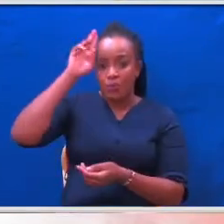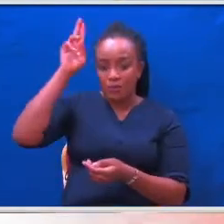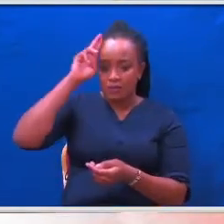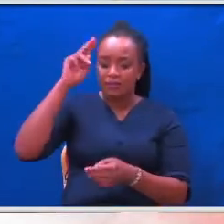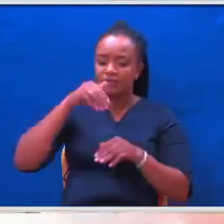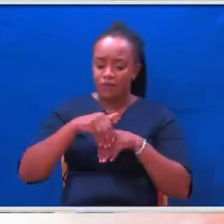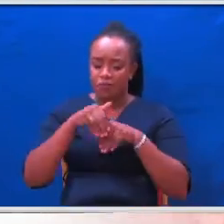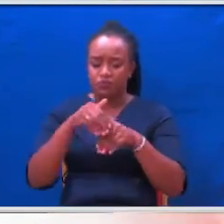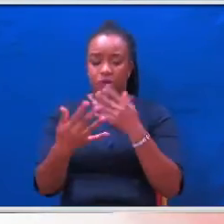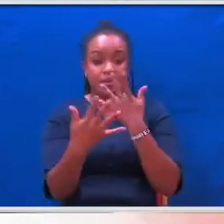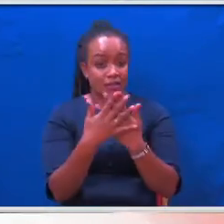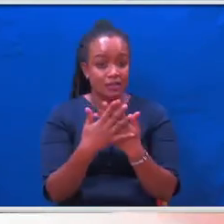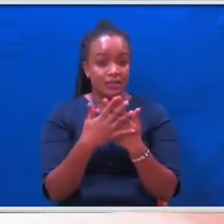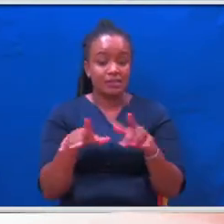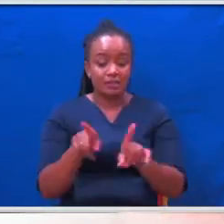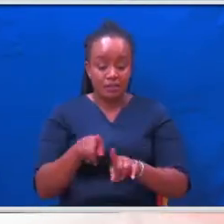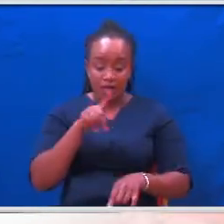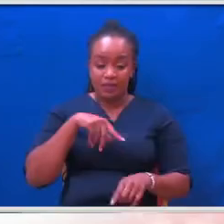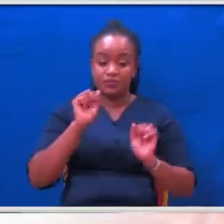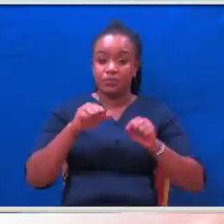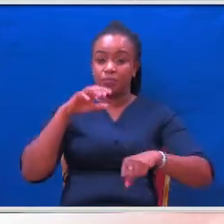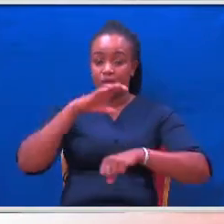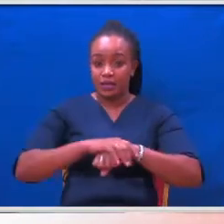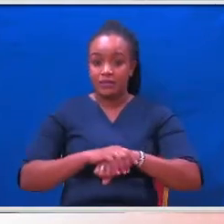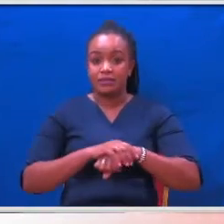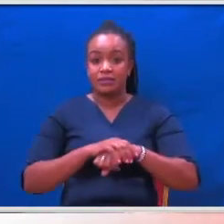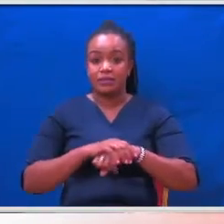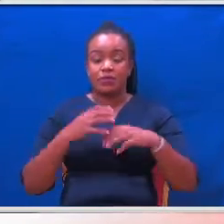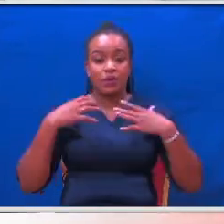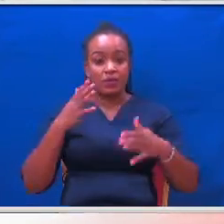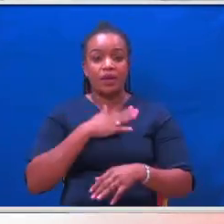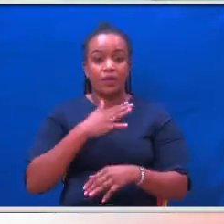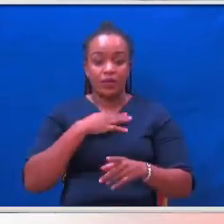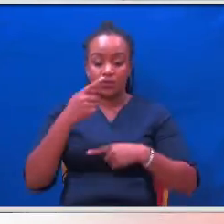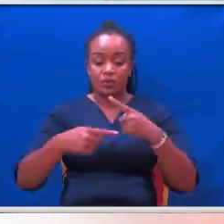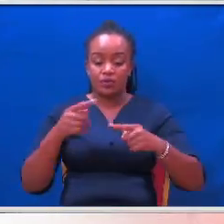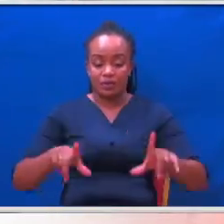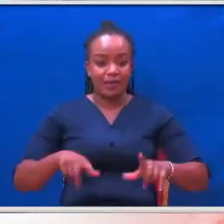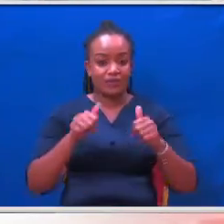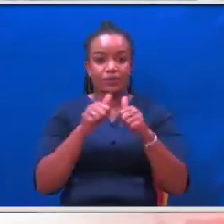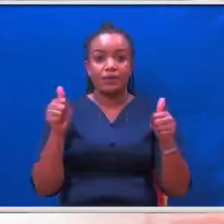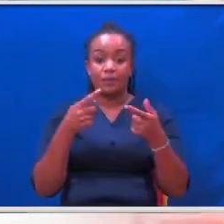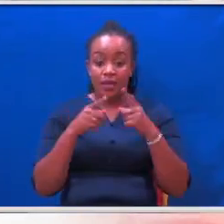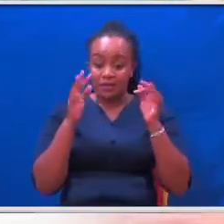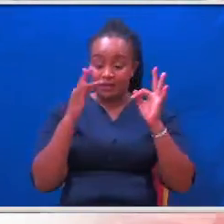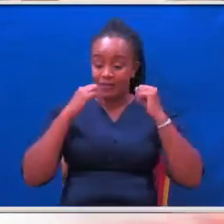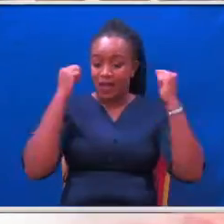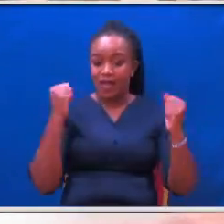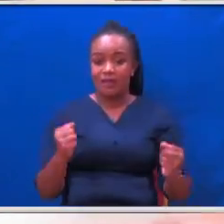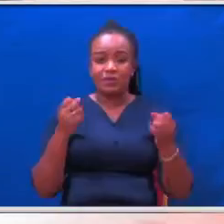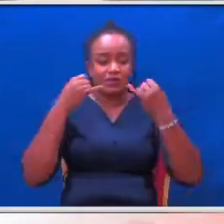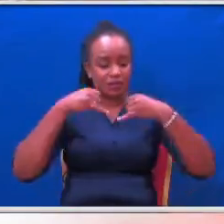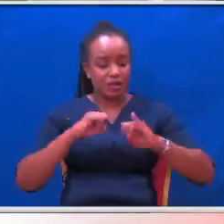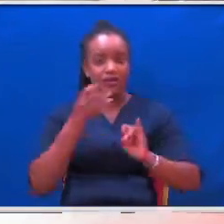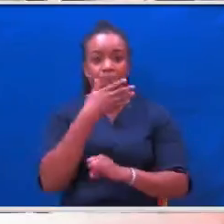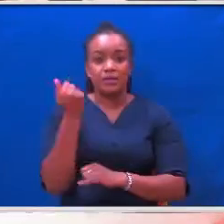na watawanaza, na sisi tunaweza pata mali yetu na tuendelee na biashara kila wakati. Lakini kama hii haitawezekana, sisi tumefanywa maskini totally.